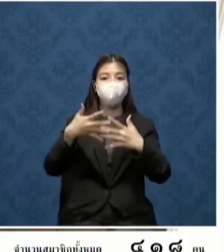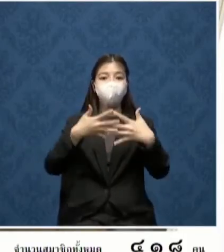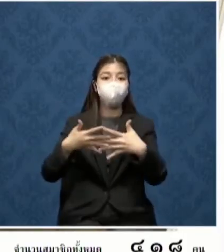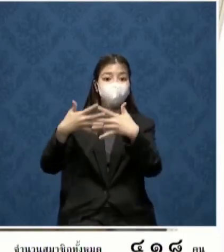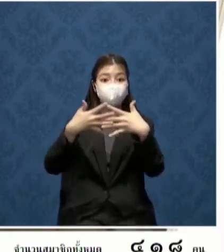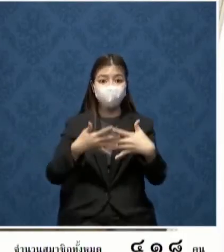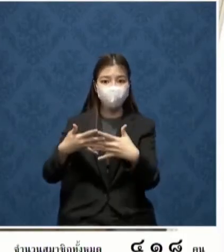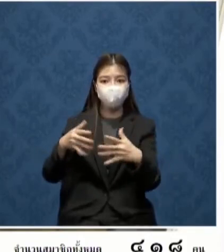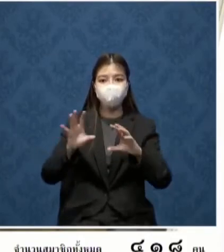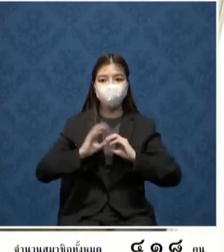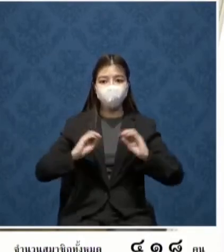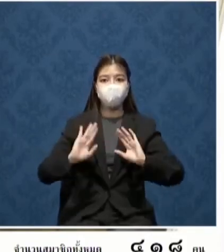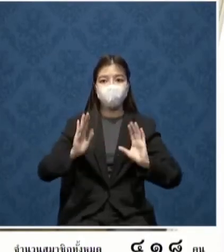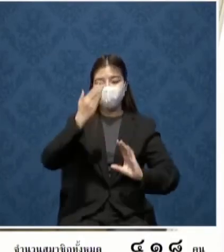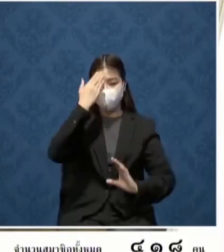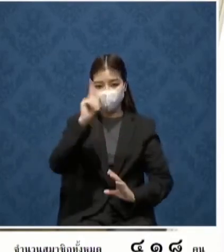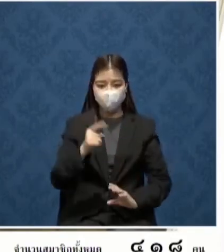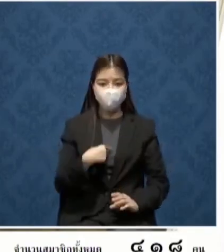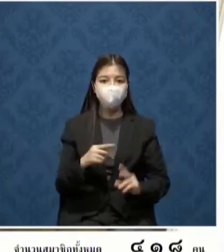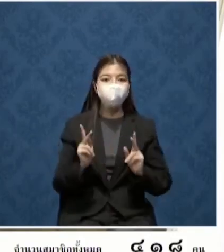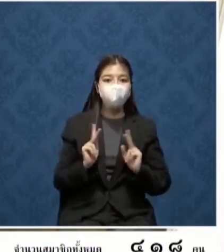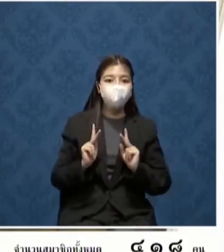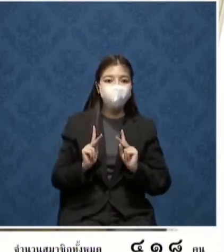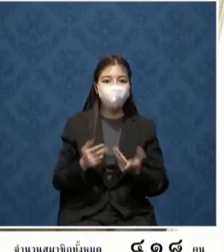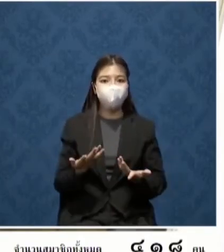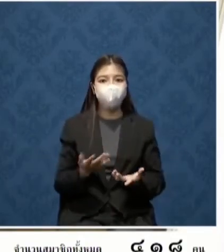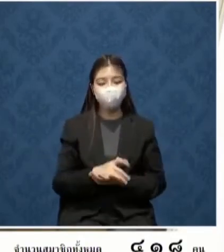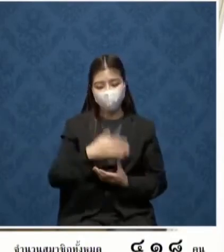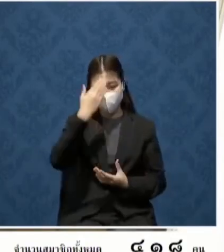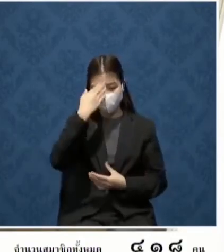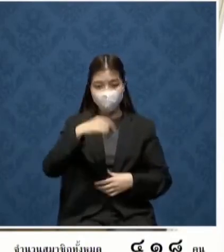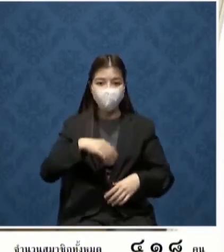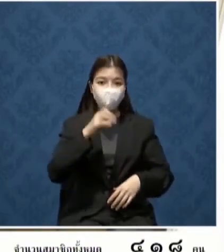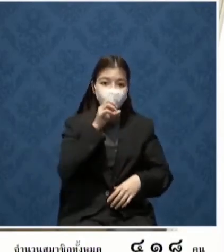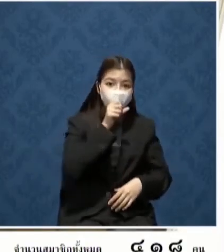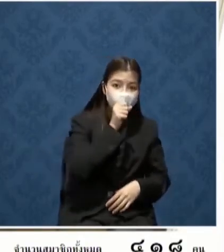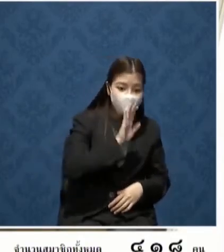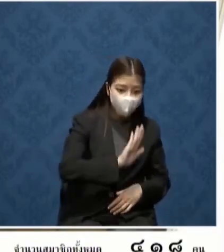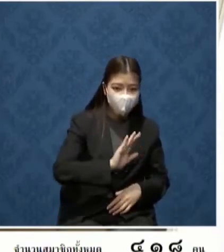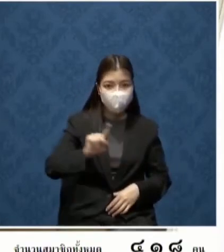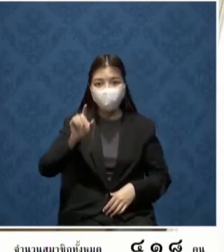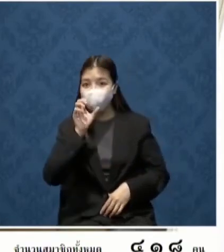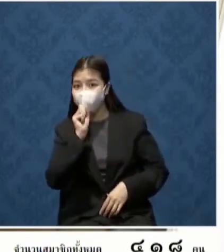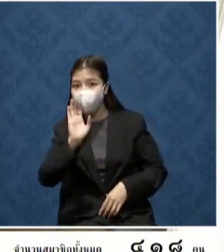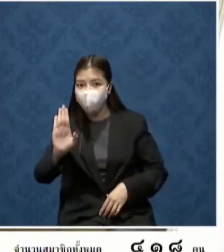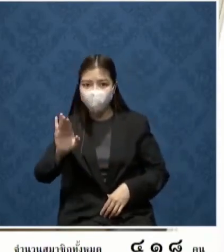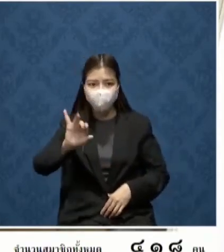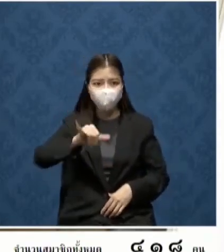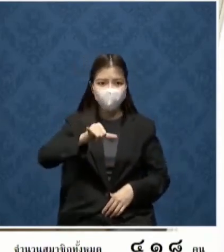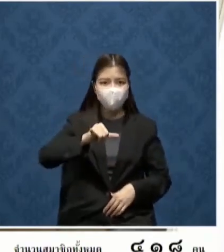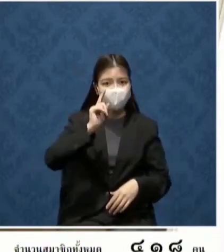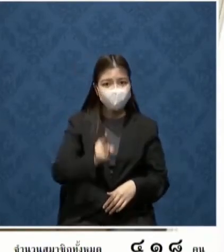กลายเป็เพราะว่ากองทัพเวลือเองกูรว่ฉัความลพษที่ตกลงกไ้มัจะไม่เกิดข้จริงแล้เด๋วภาย